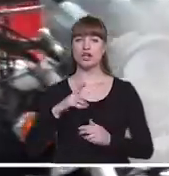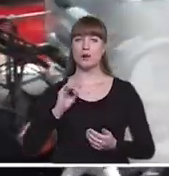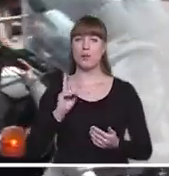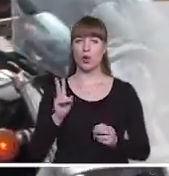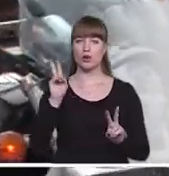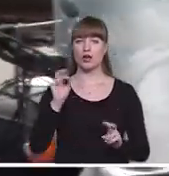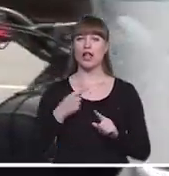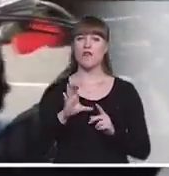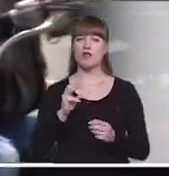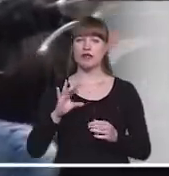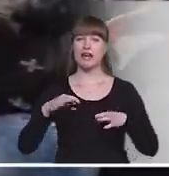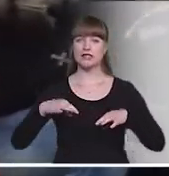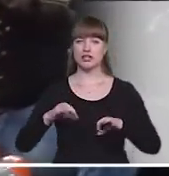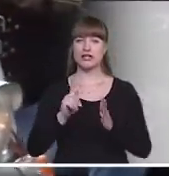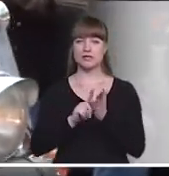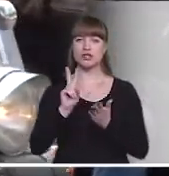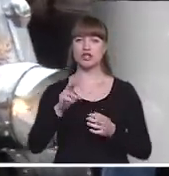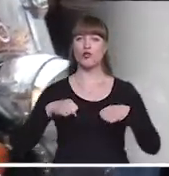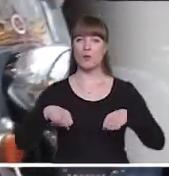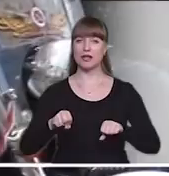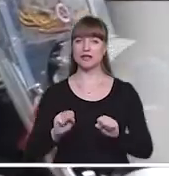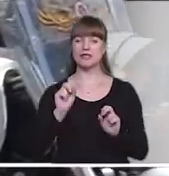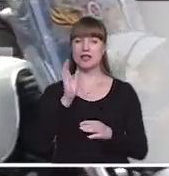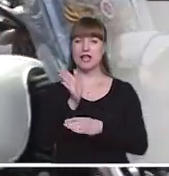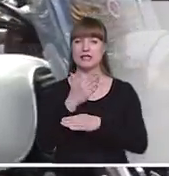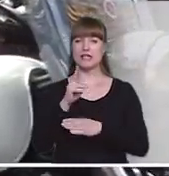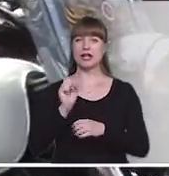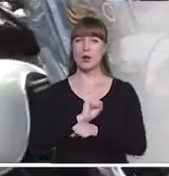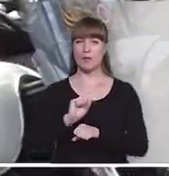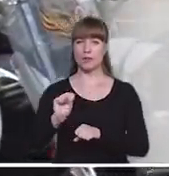В авангарде колонна из 72 мотоциклов со знаменем Победы.